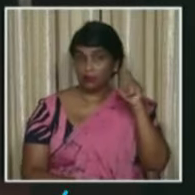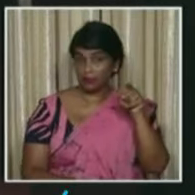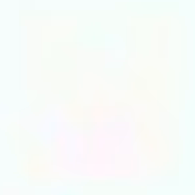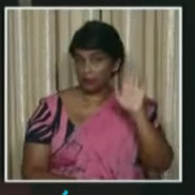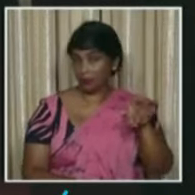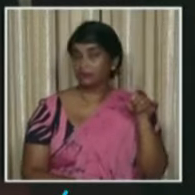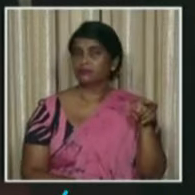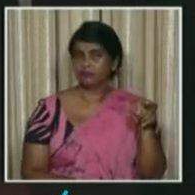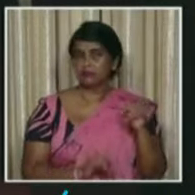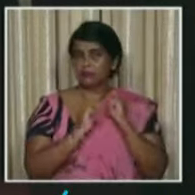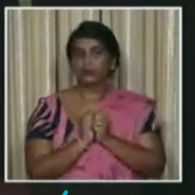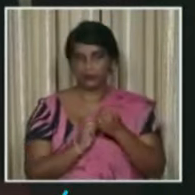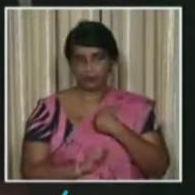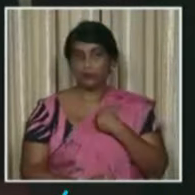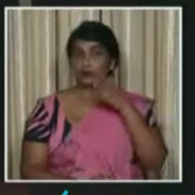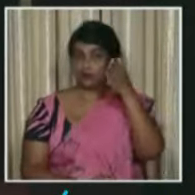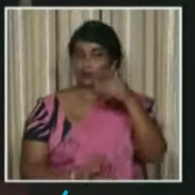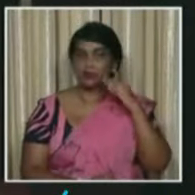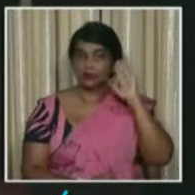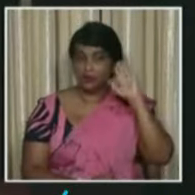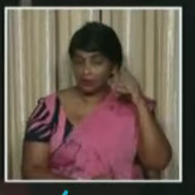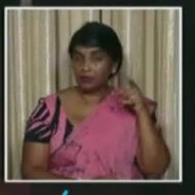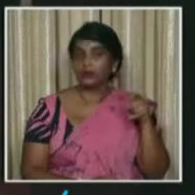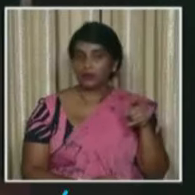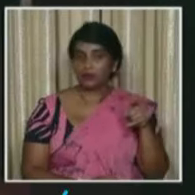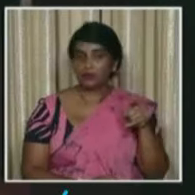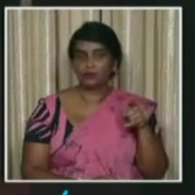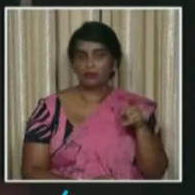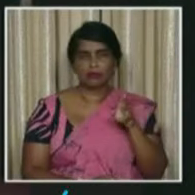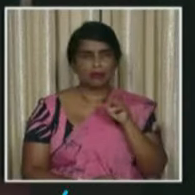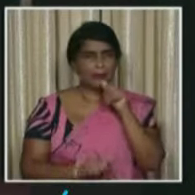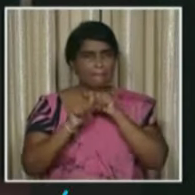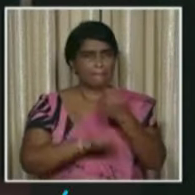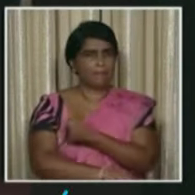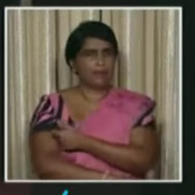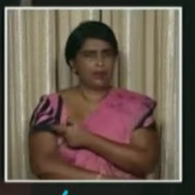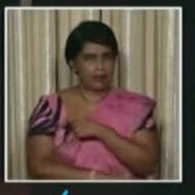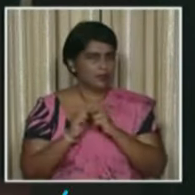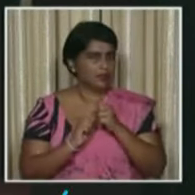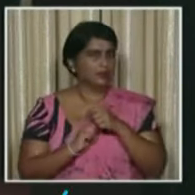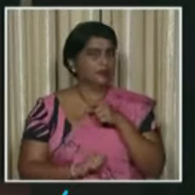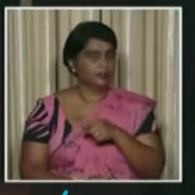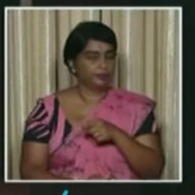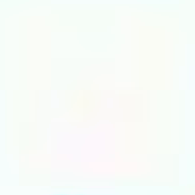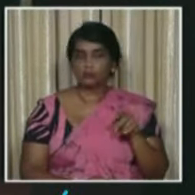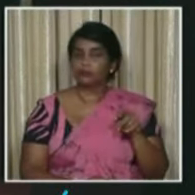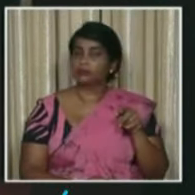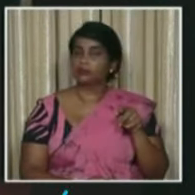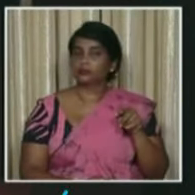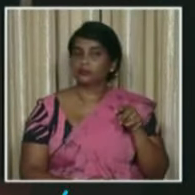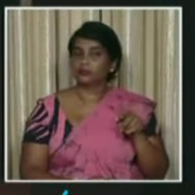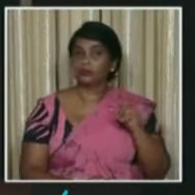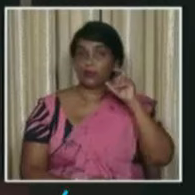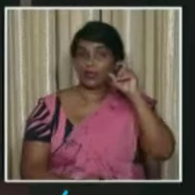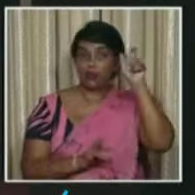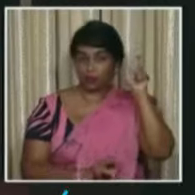තියෙන අක්‍රමිකතාවයන් මුළු රටම දන්නවා අර ප්‍රතිදේහ ප්‍රශ්නේදී හියුමන් ඉමුනෝග්ලොබියුලින් ඉෂුව එකේදී දැන් වැඩේ තියෙන්නේ